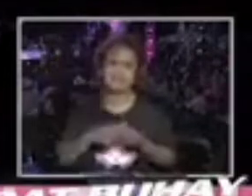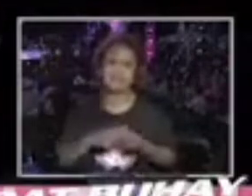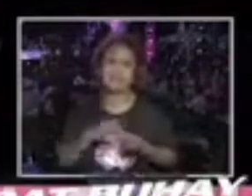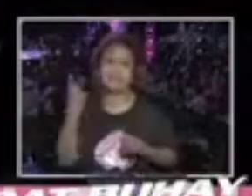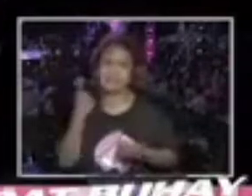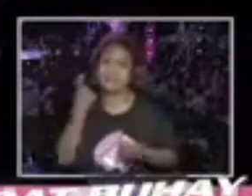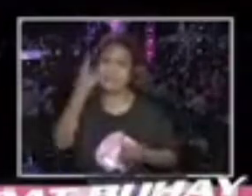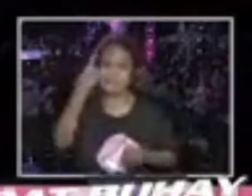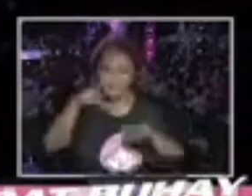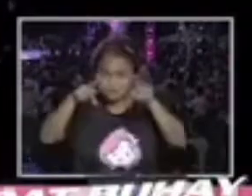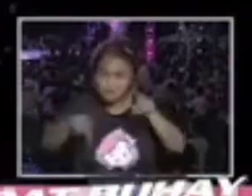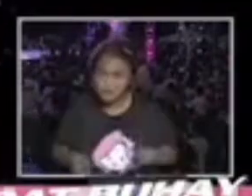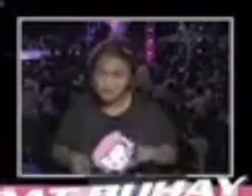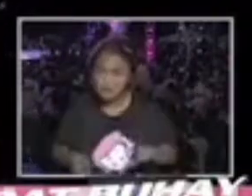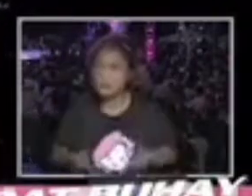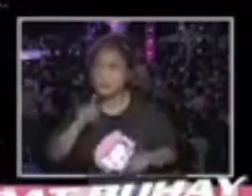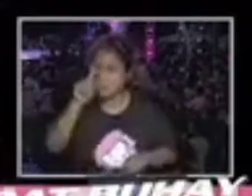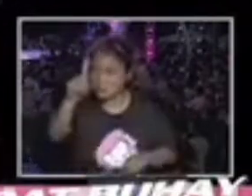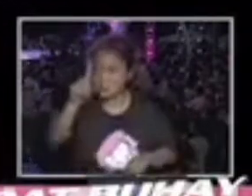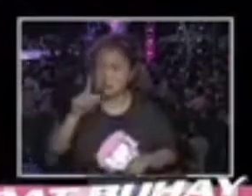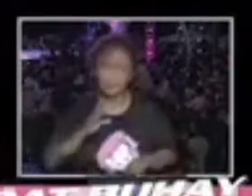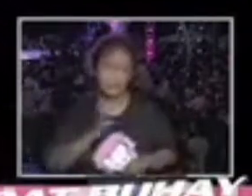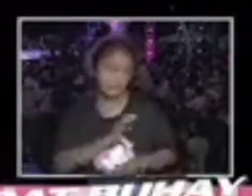iisang tao o kandidato.